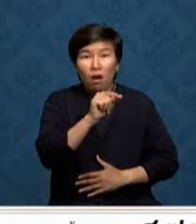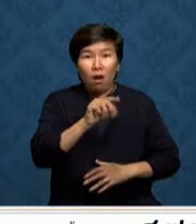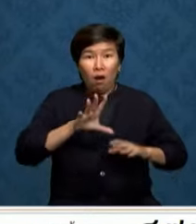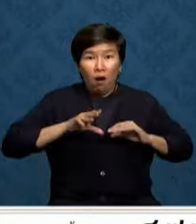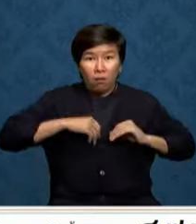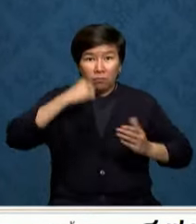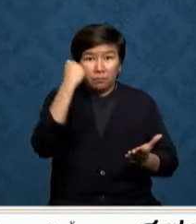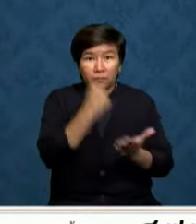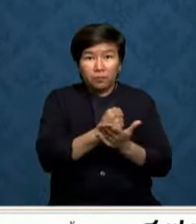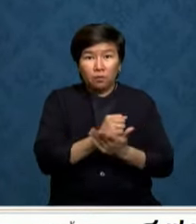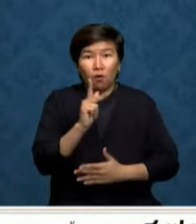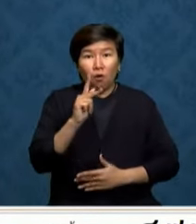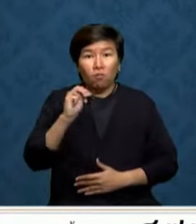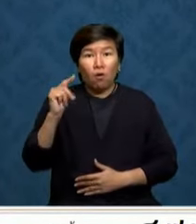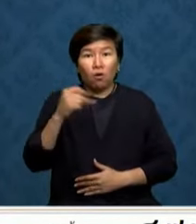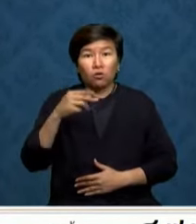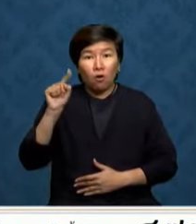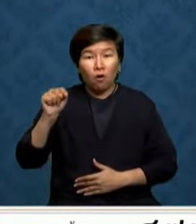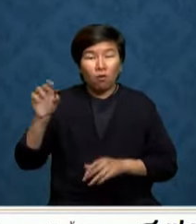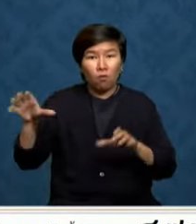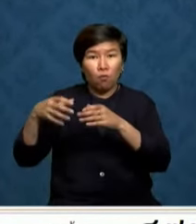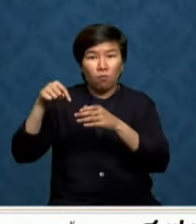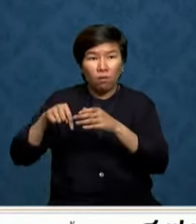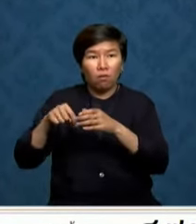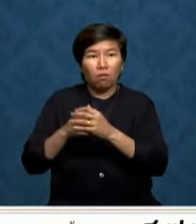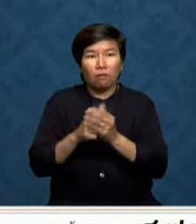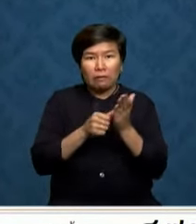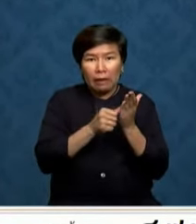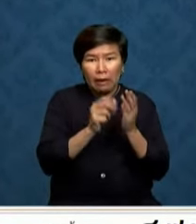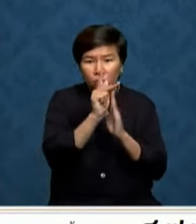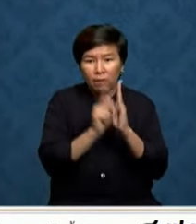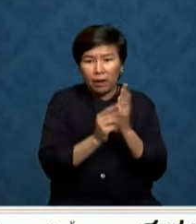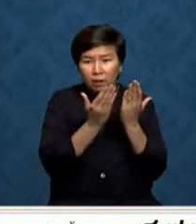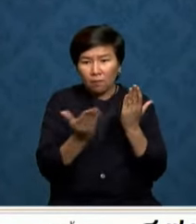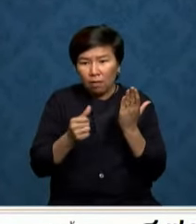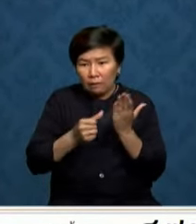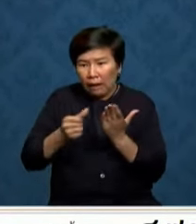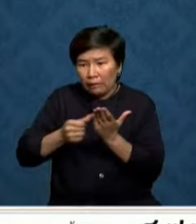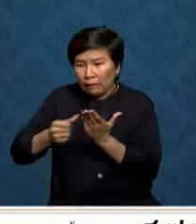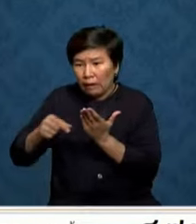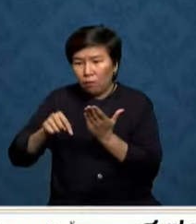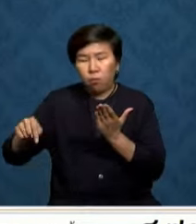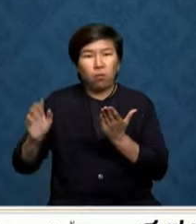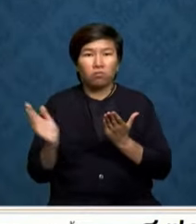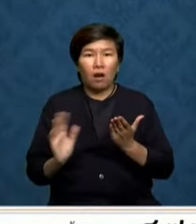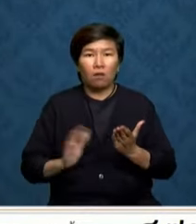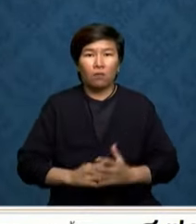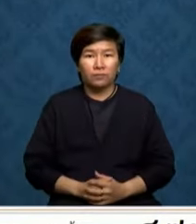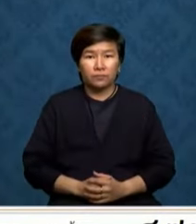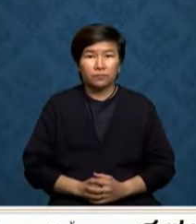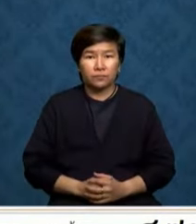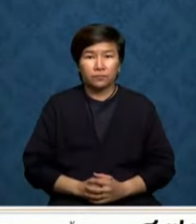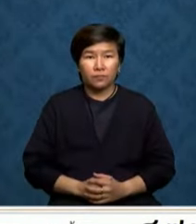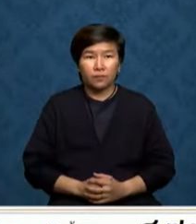ตั้งกรรมาธิการเข้าไปแล้วเราจะต้องไปแก้กฎหมายหลายๆฉบับอย่างที่ผ่านมาในอดีตแค่ร่าง